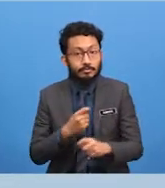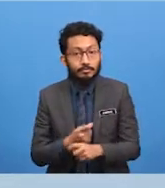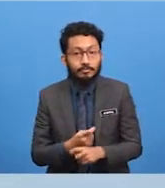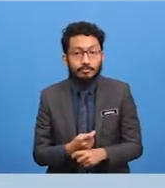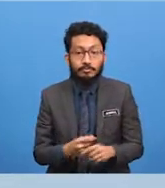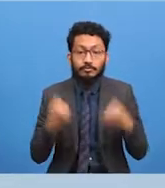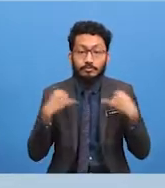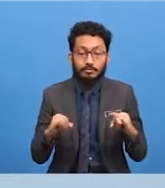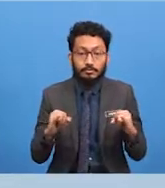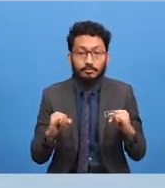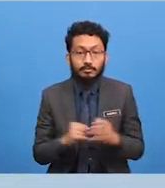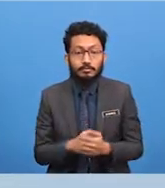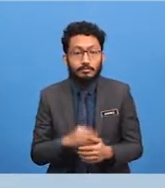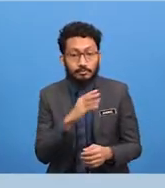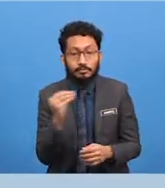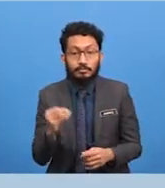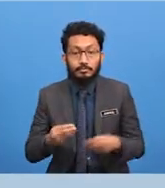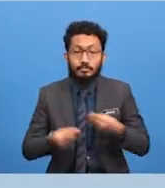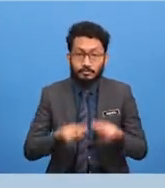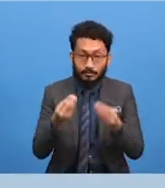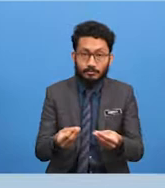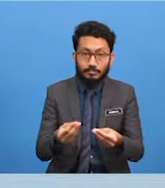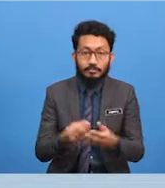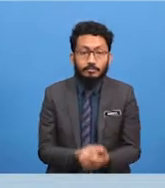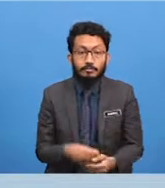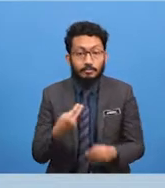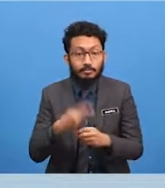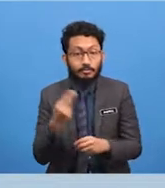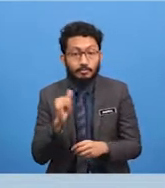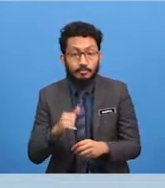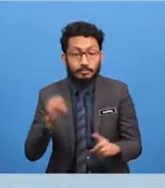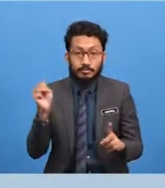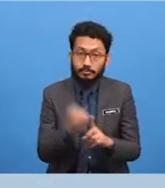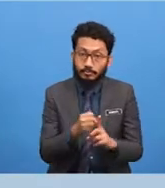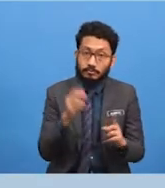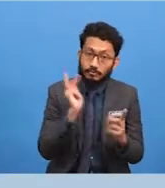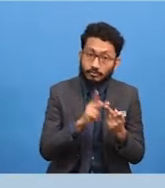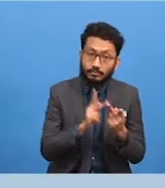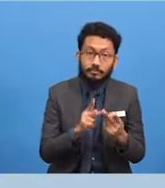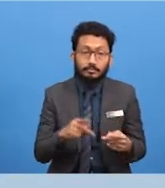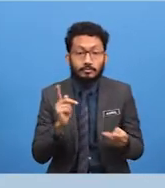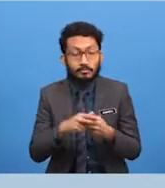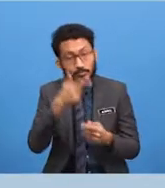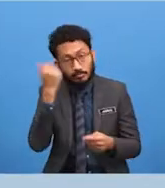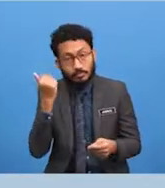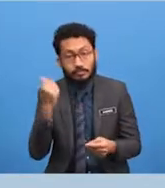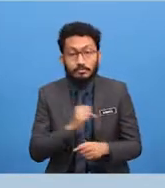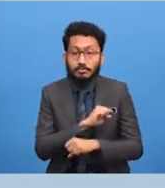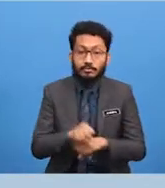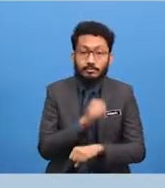meningkatkan jualan serta memberi pulangan yang disasarkan. Ini kerana syarikat